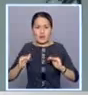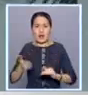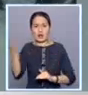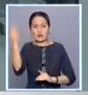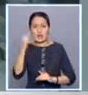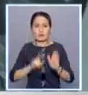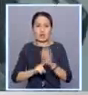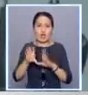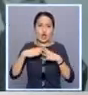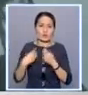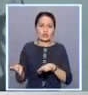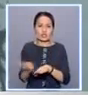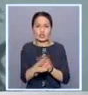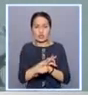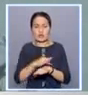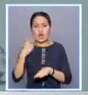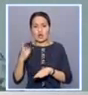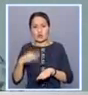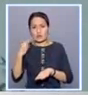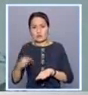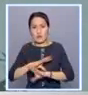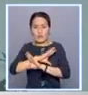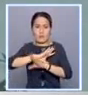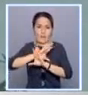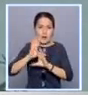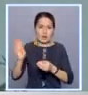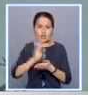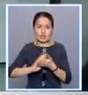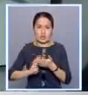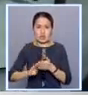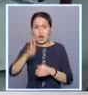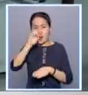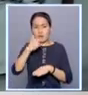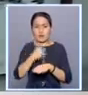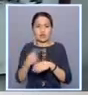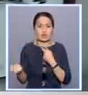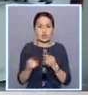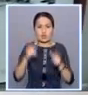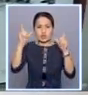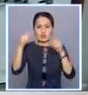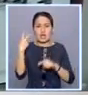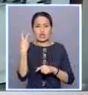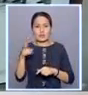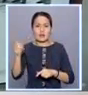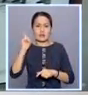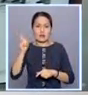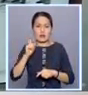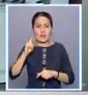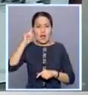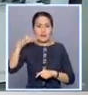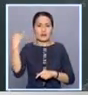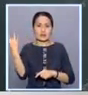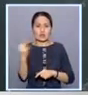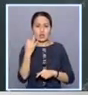бастап отбасы, студенттік және қызмет кезіндегі әрбір сәттері мен ел басқаратын тұстағы суреттері 20-шы ғасырдағы белгілі